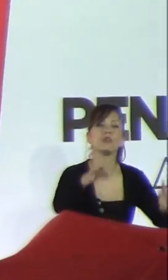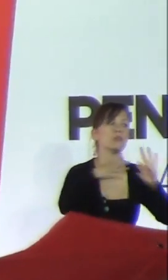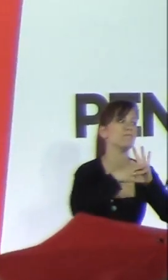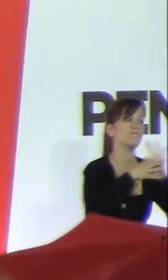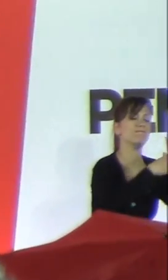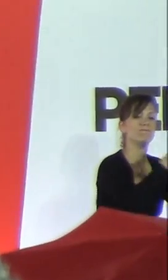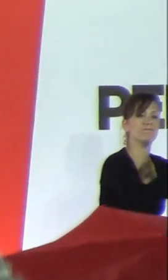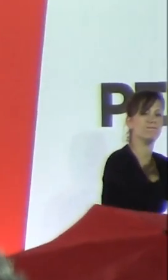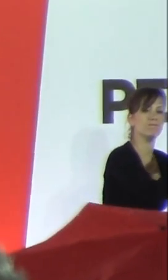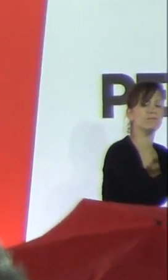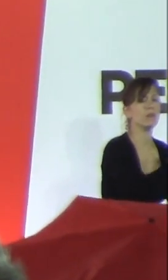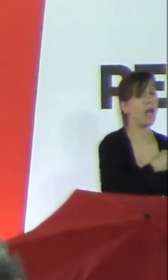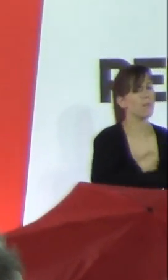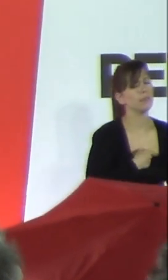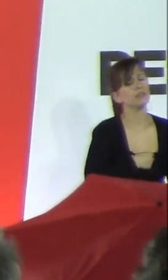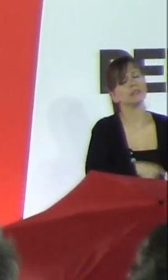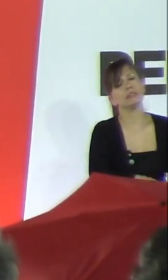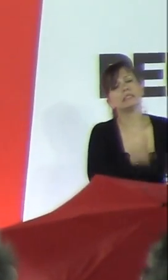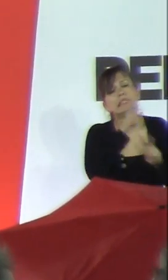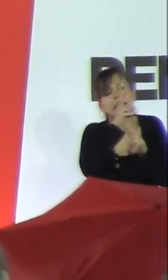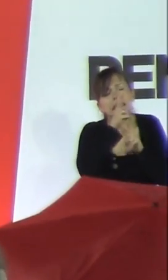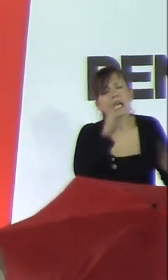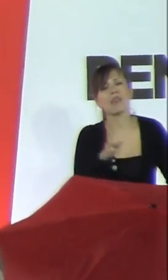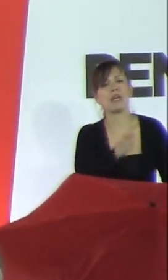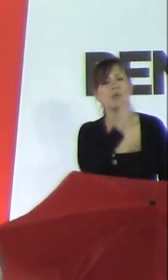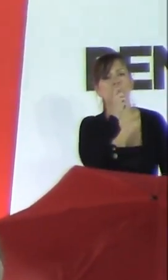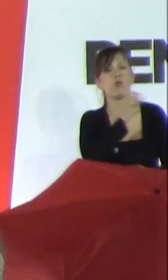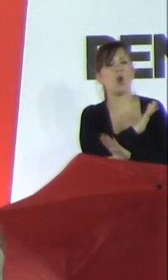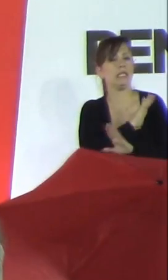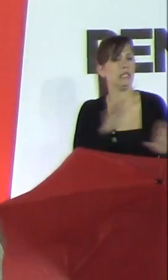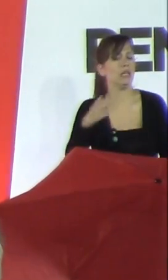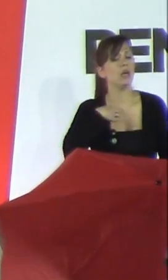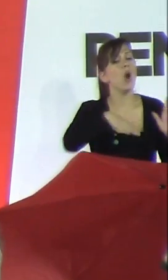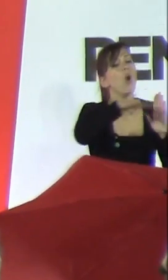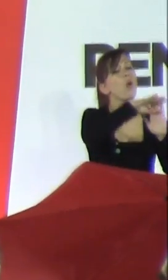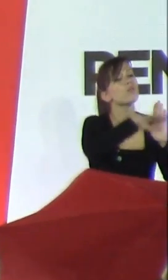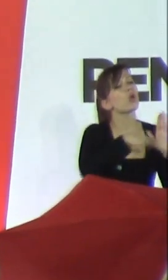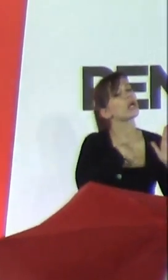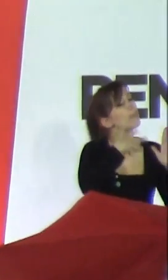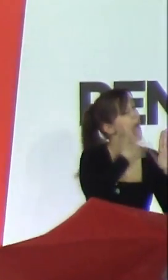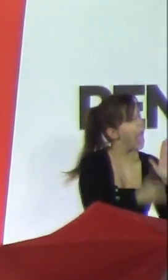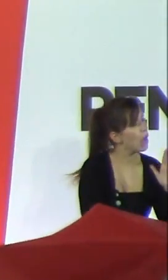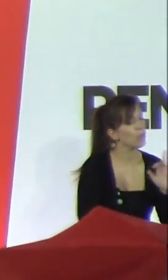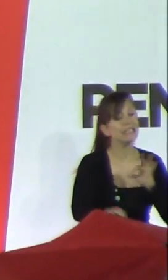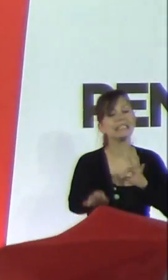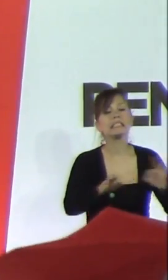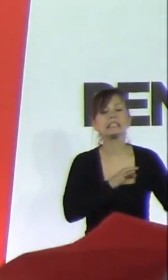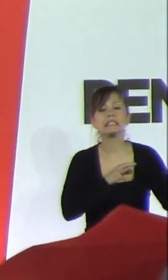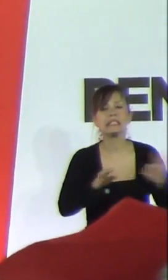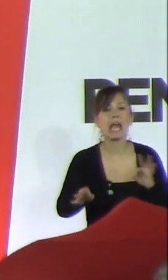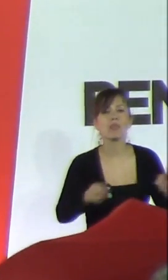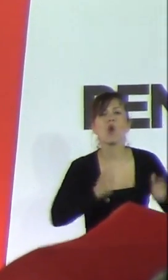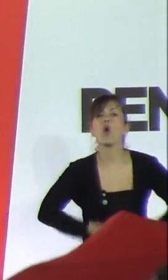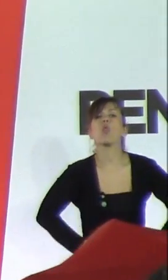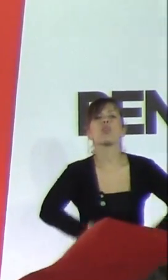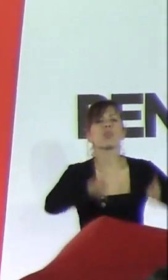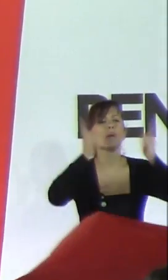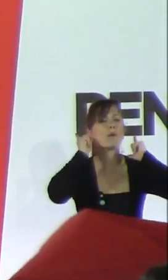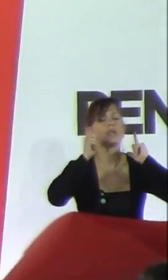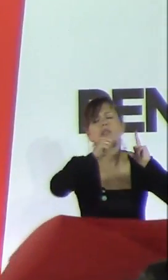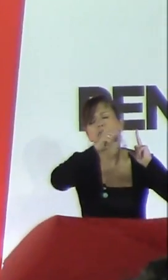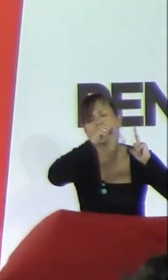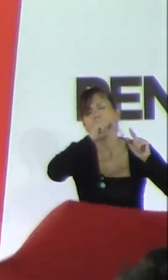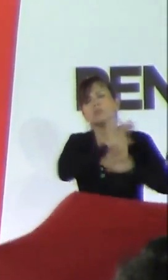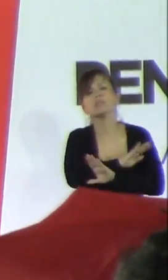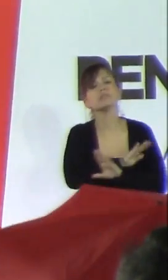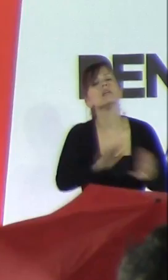Έχουμε καθαρή πολιτική, πρόγραμμα, κουράγιο, θέληση, δημοκρατική αντοχή να